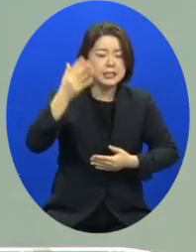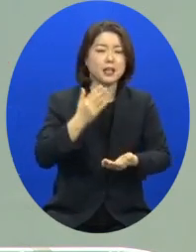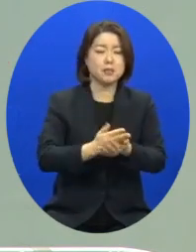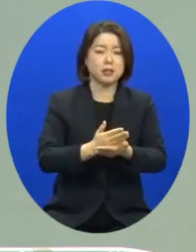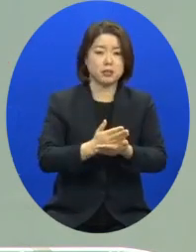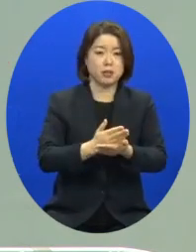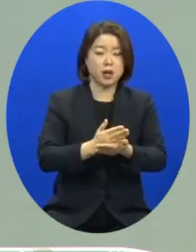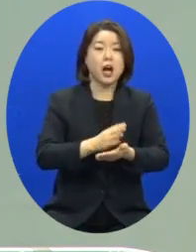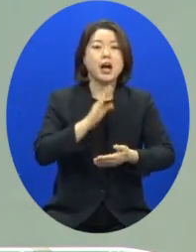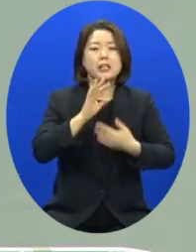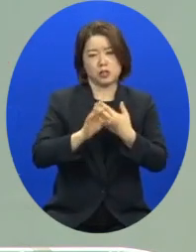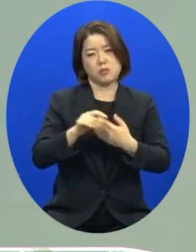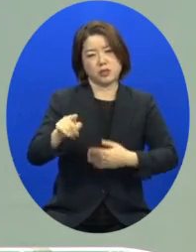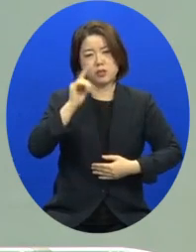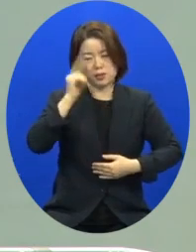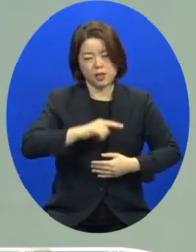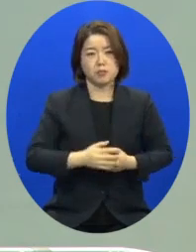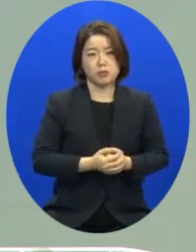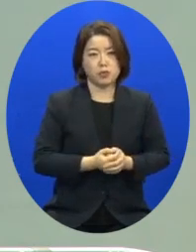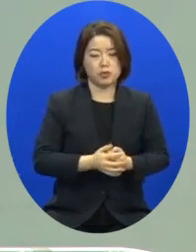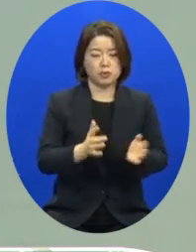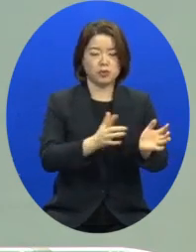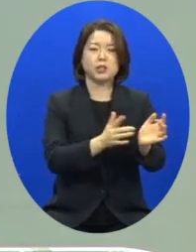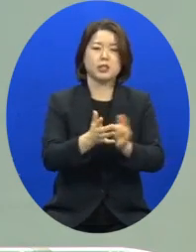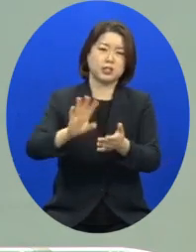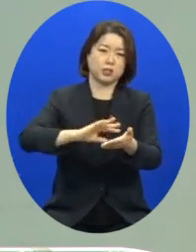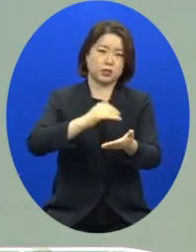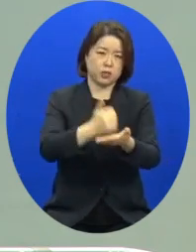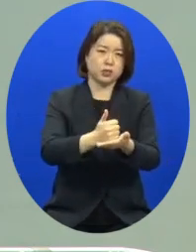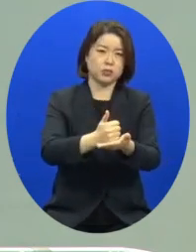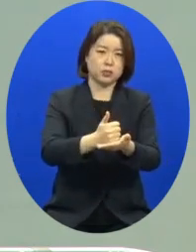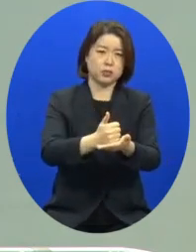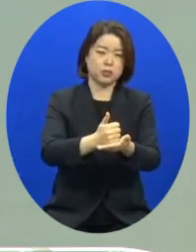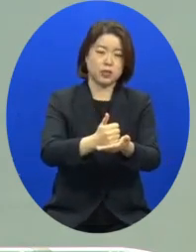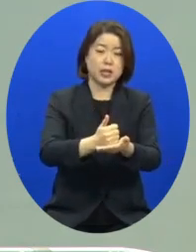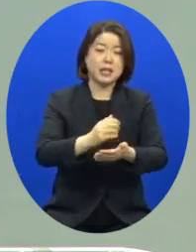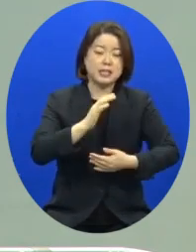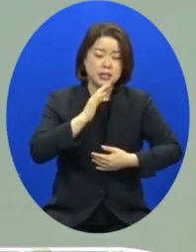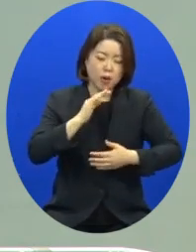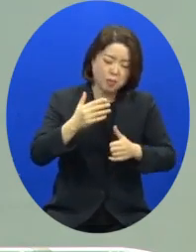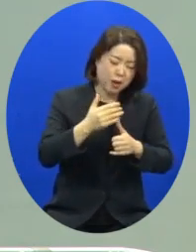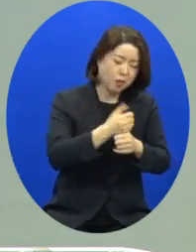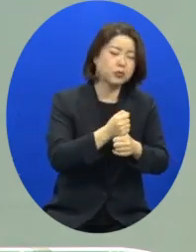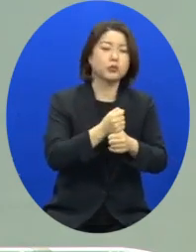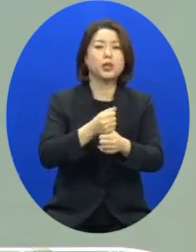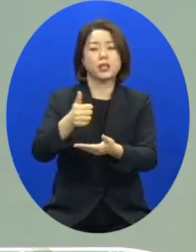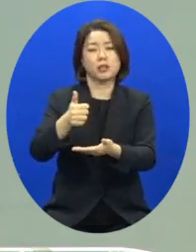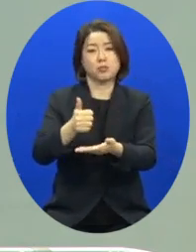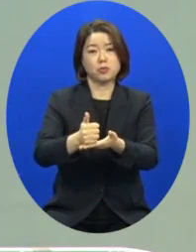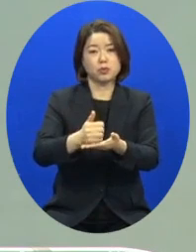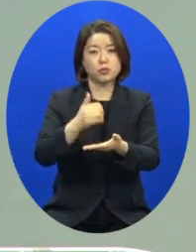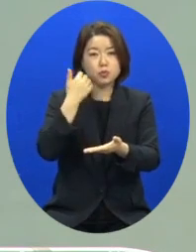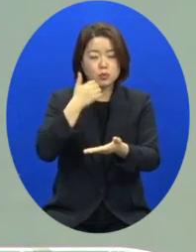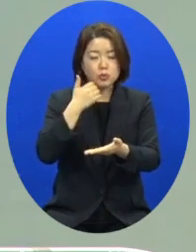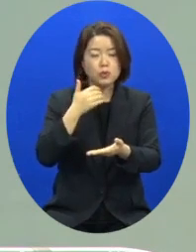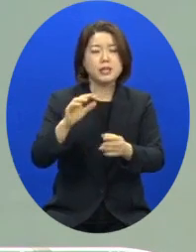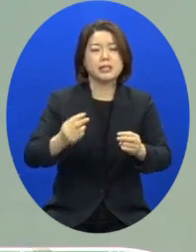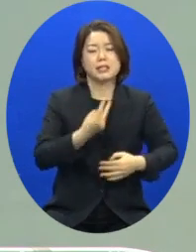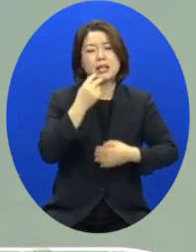목표죠. 예수 그리스도였어요. 정말 붙들어야 될 분은 살아계신